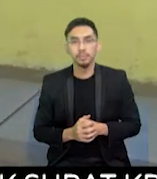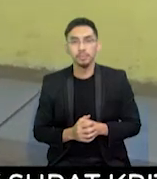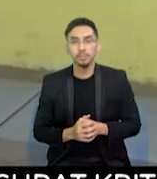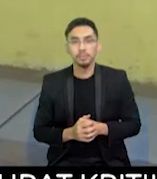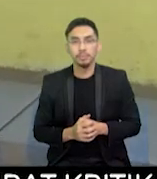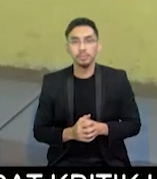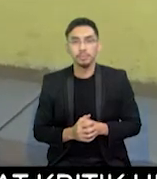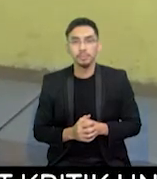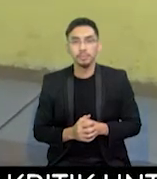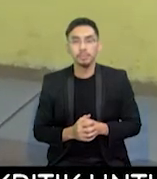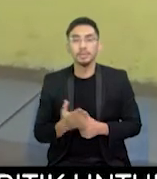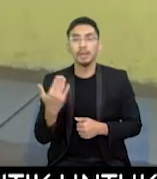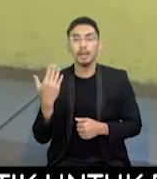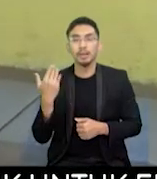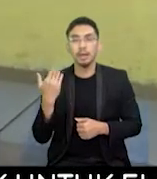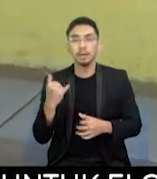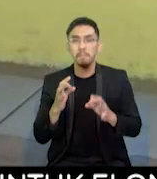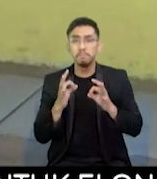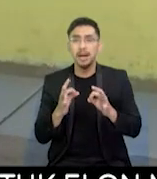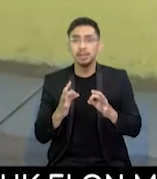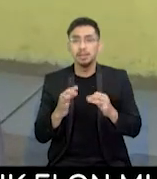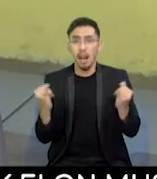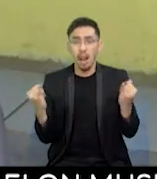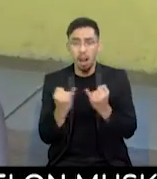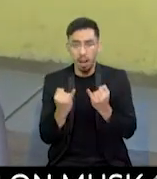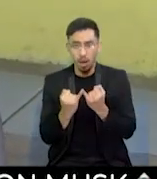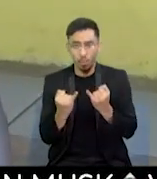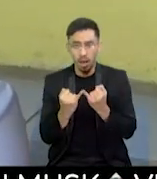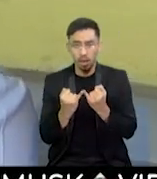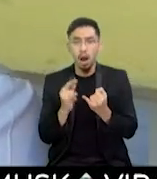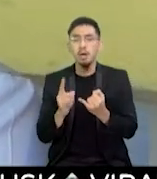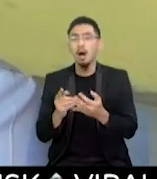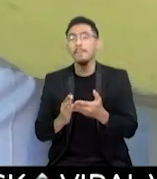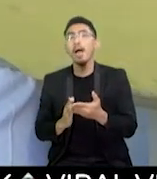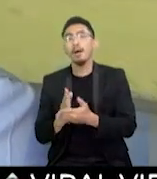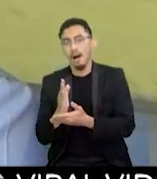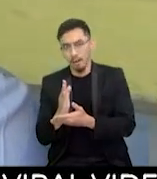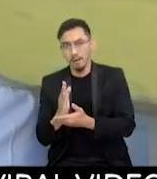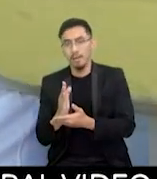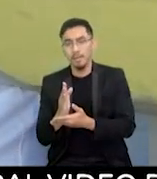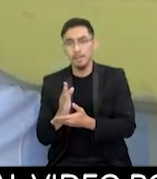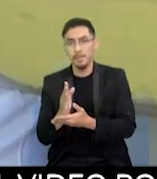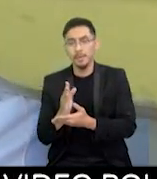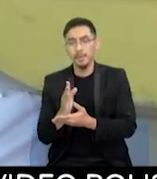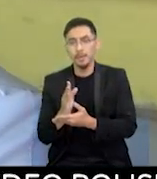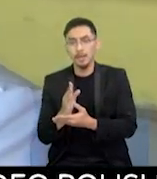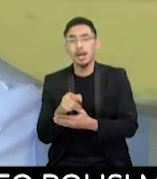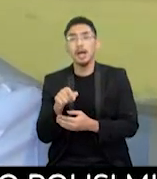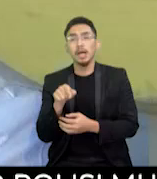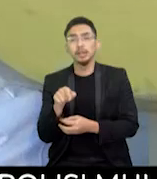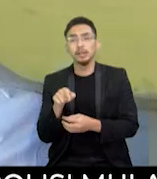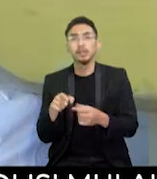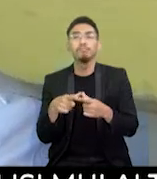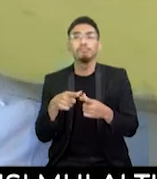contoh misalkan ada pelanggaran tanpa kartu kuning dari tim lawan, tapi tim kami cepat sekali mendapat kartu kuning. Nah ini